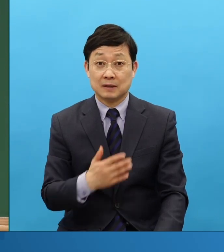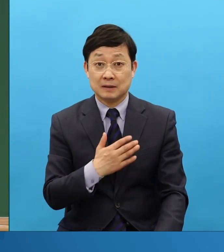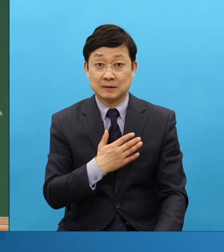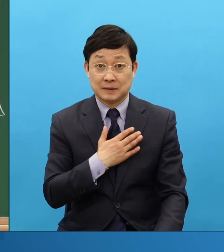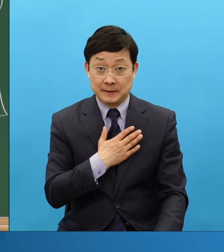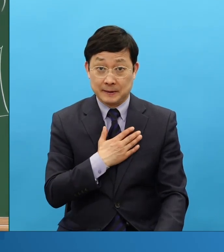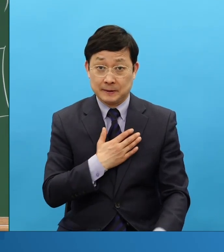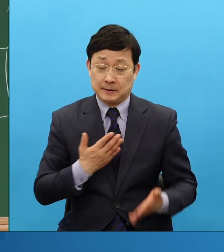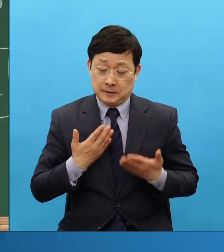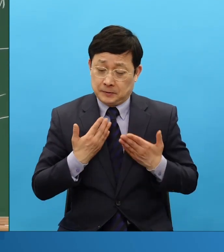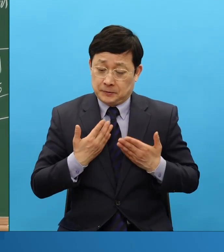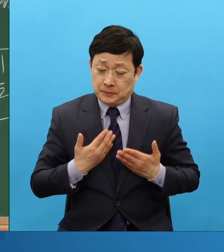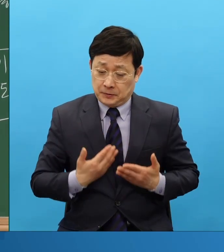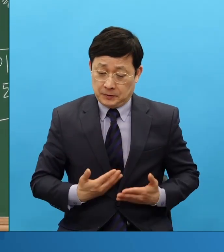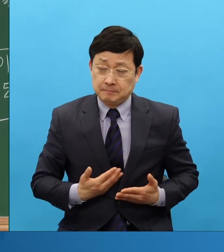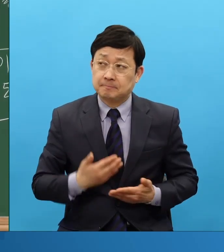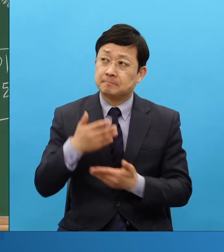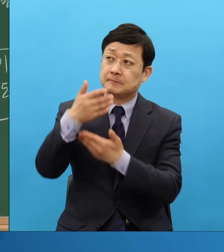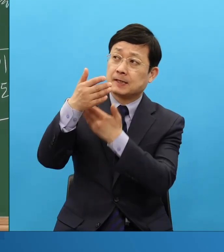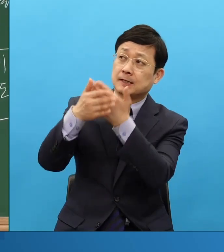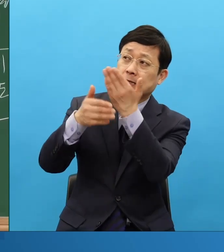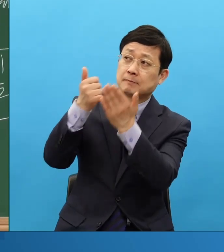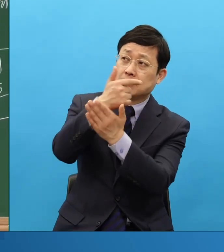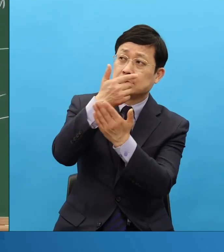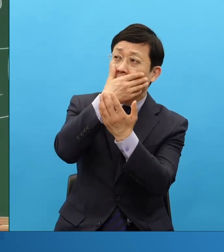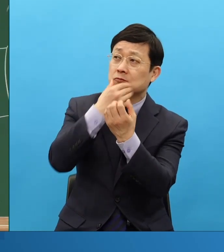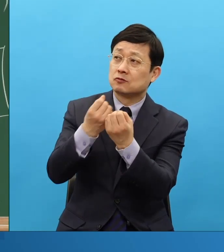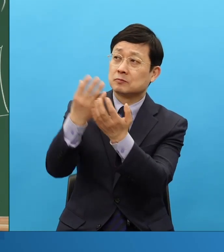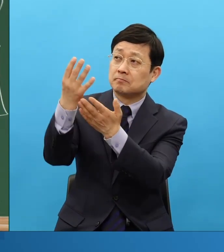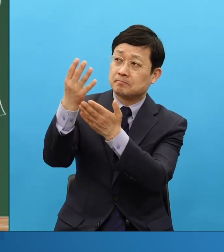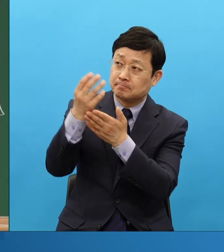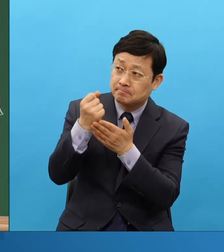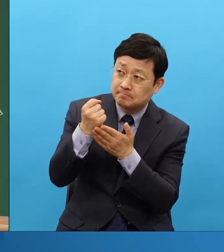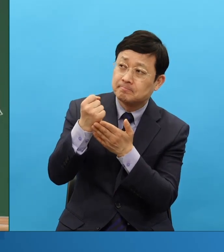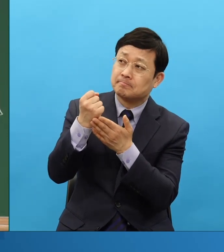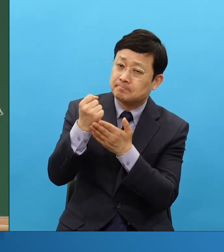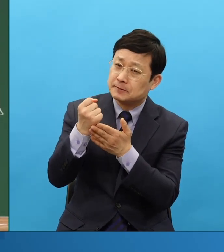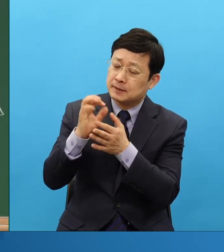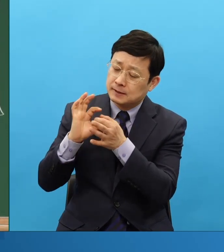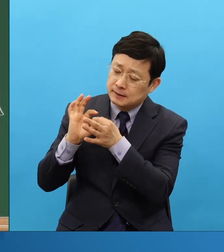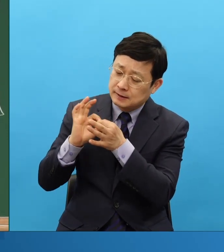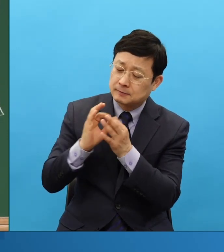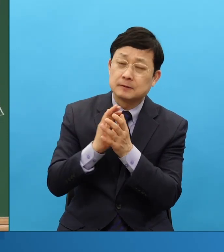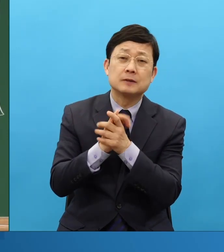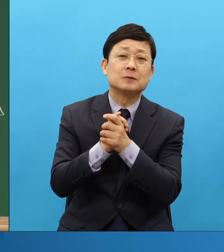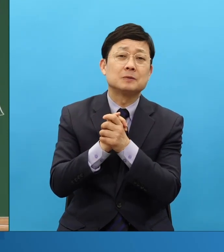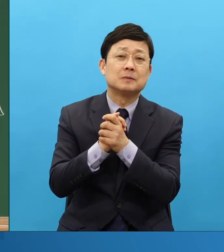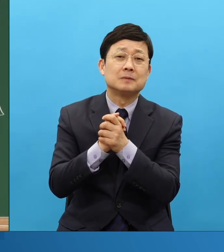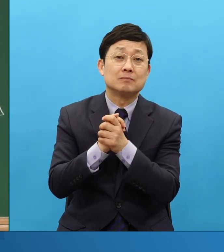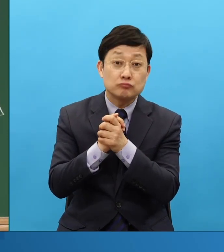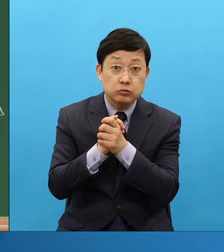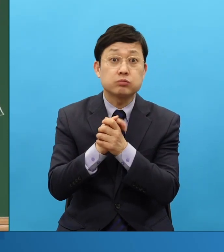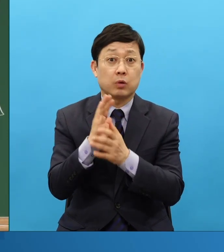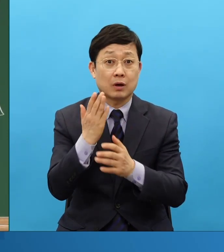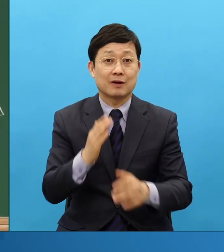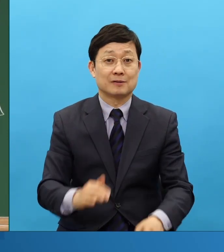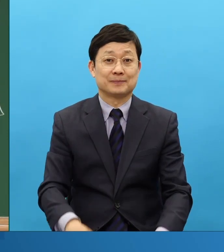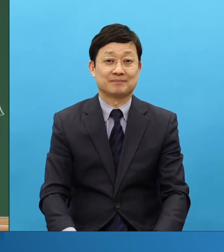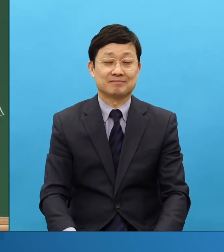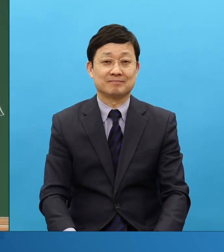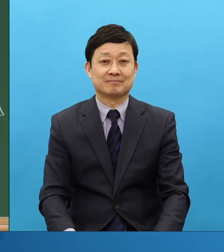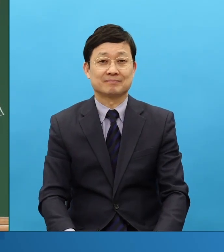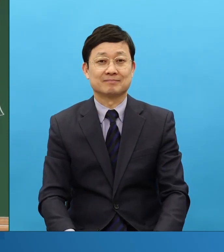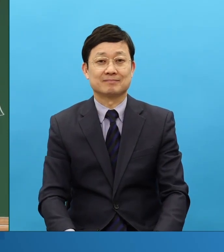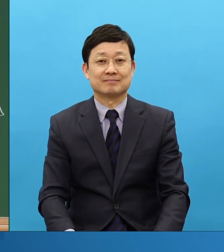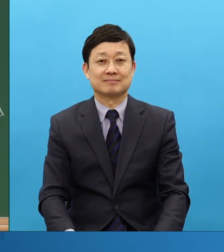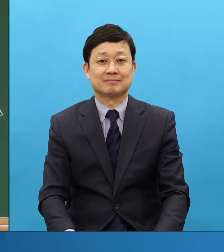혼자서 하나님의 큰 축복 속에 누리고 이걸 하고 있어야 되구나 아나니아처럼 그렇게 하면 되는 거예요. All you need to do is like